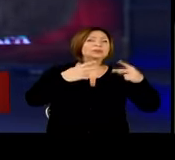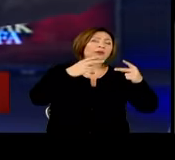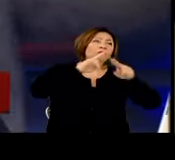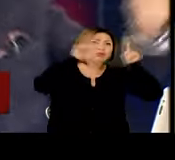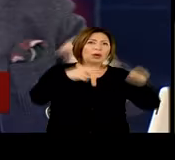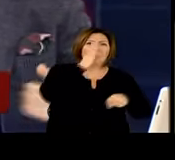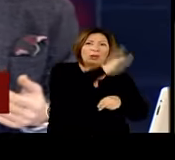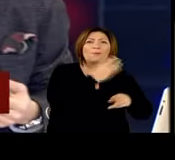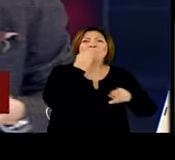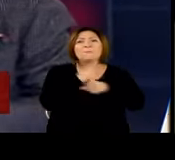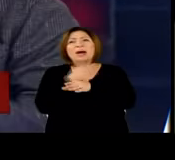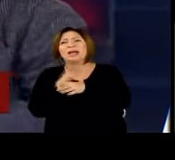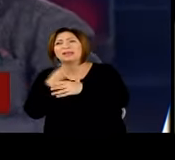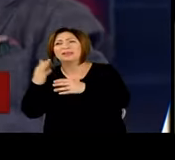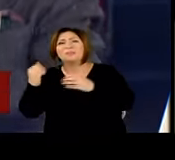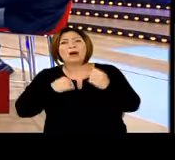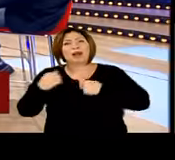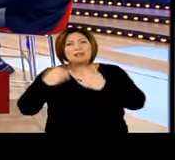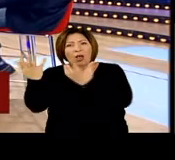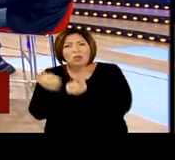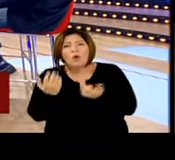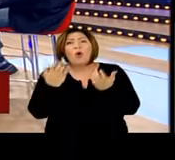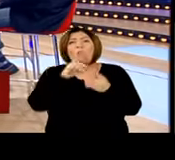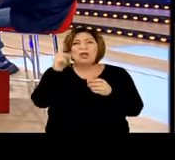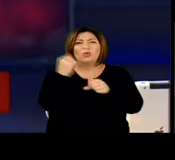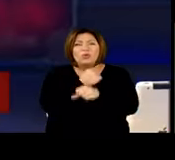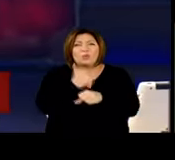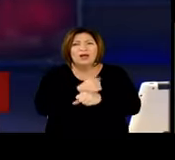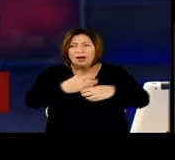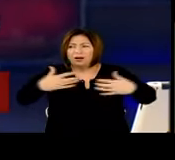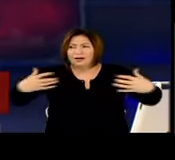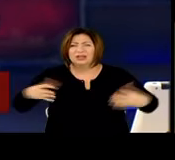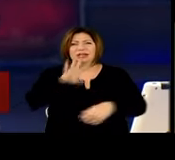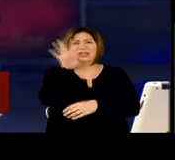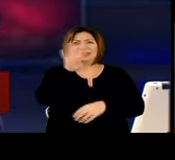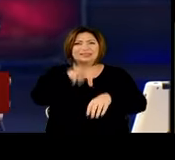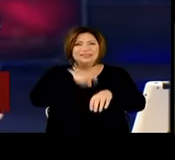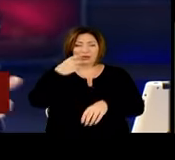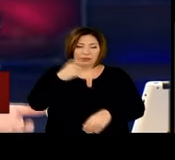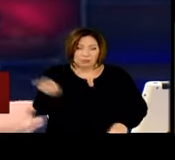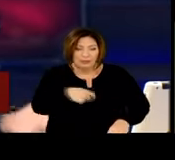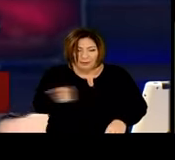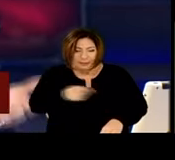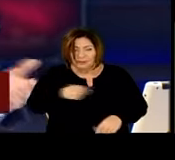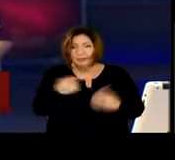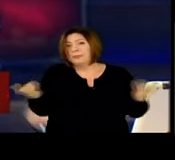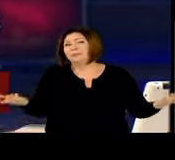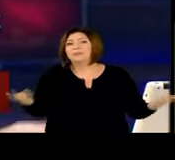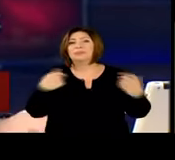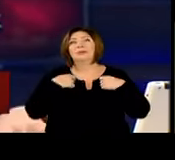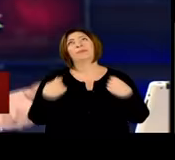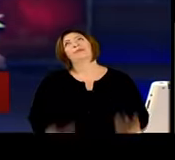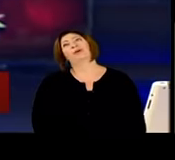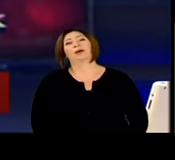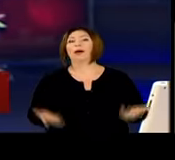alıyor, marketten alıyor, bilmem ne yapıyor. E kardeş, o kadar kömürleri mömürleri yaydın, 40 saat yelledin menledin, hani bizi